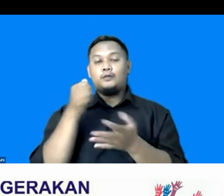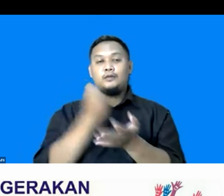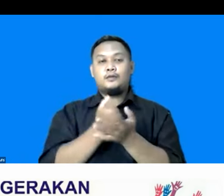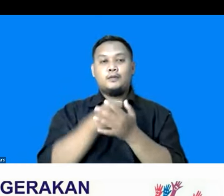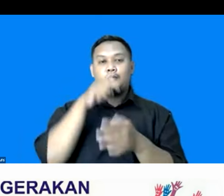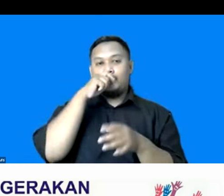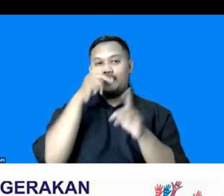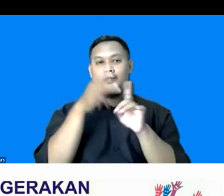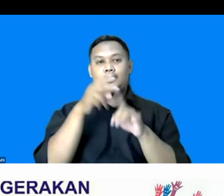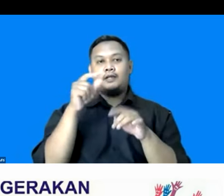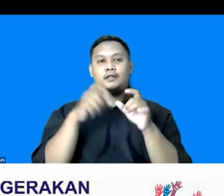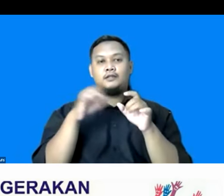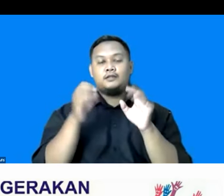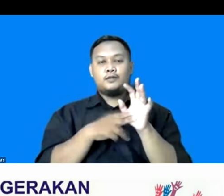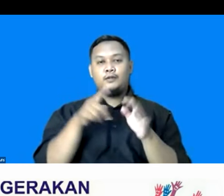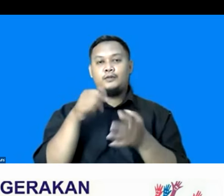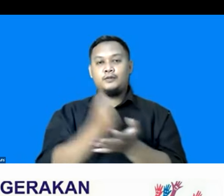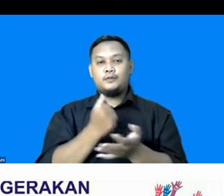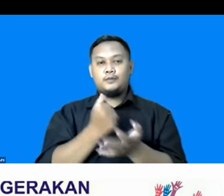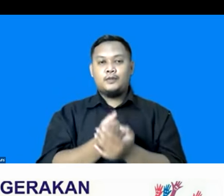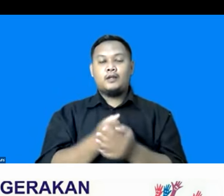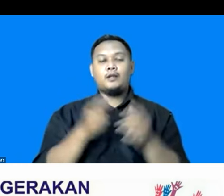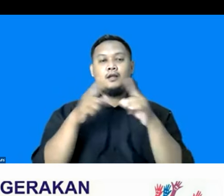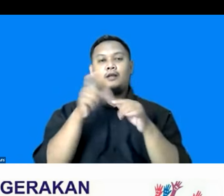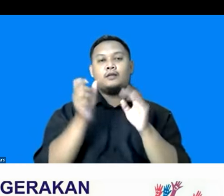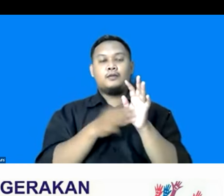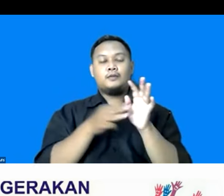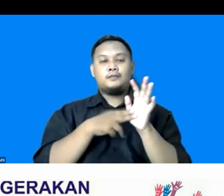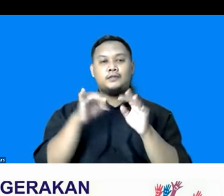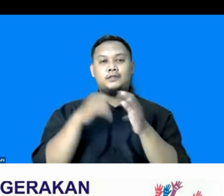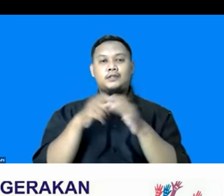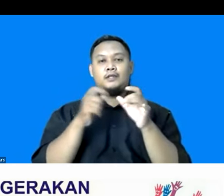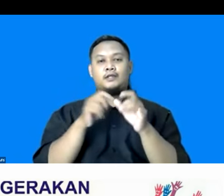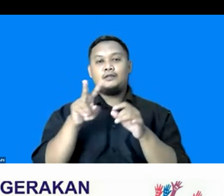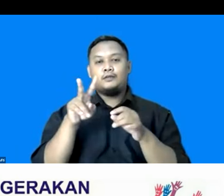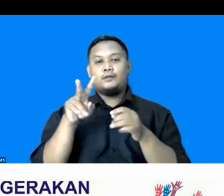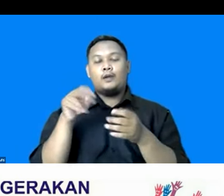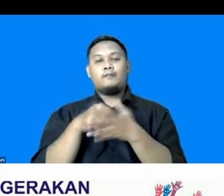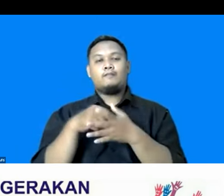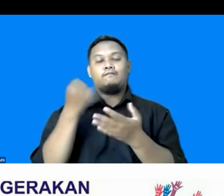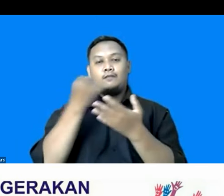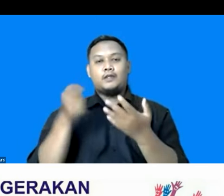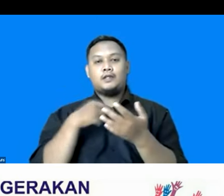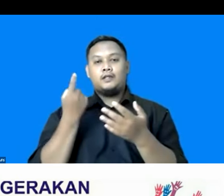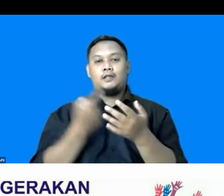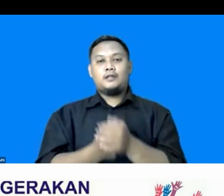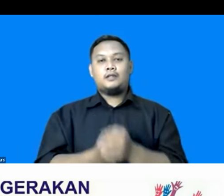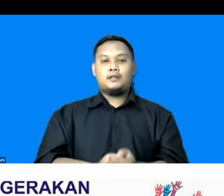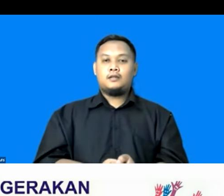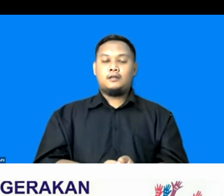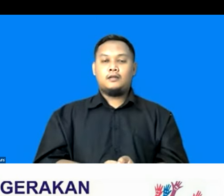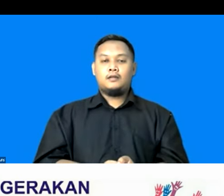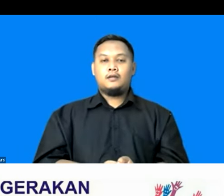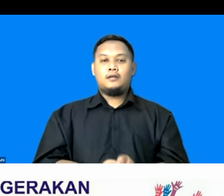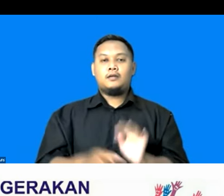ini adalah alumni magister arsitektur kita yang double degree dengan, sorry, yang